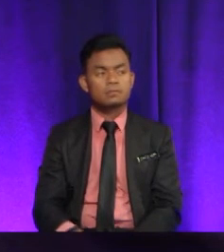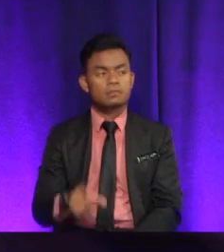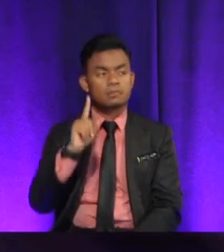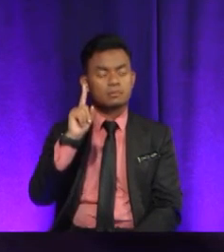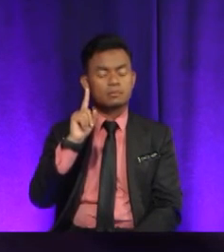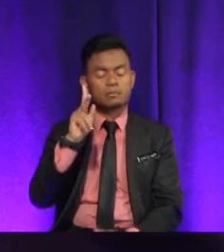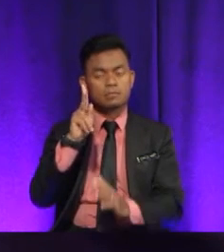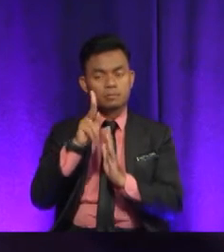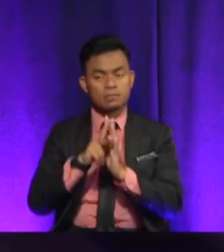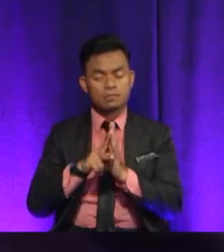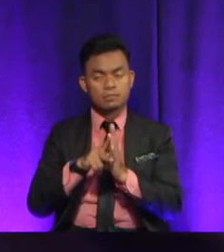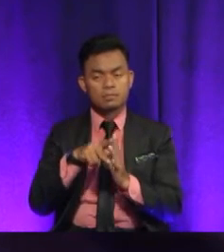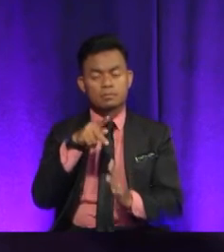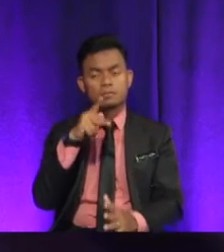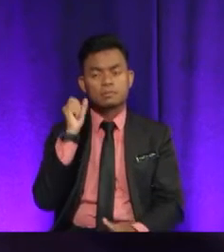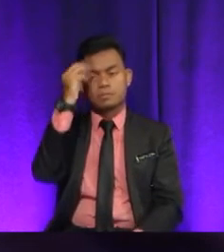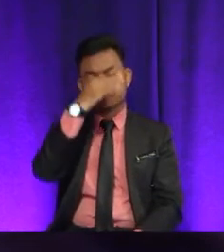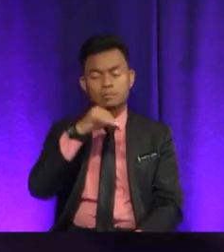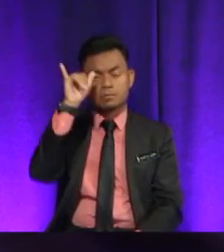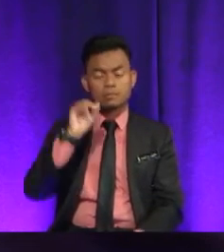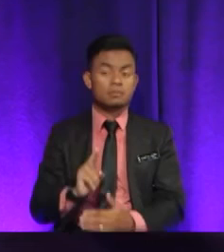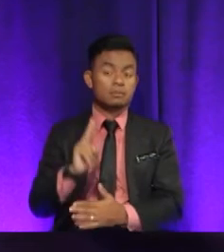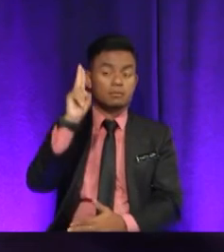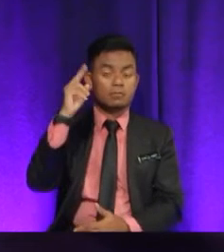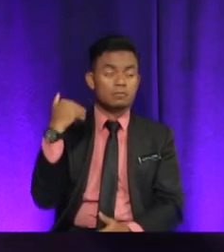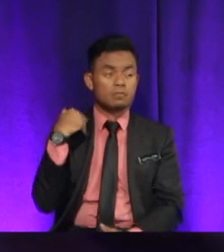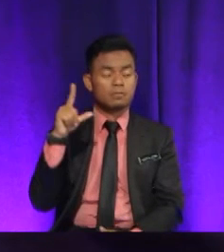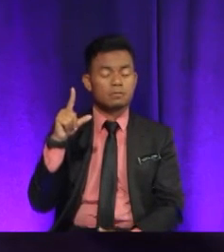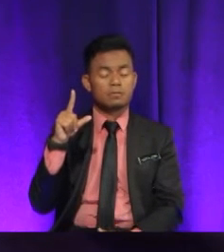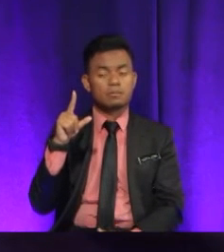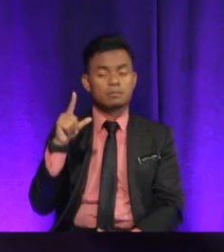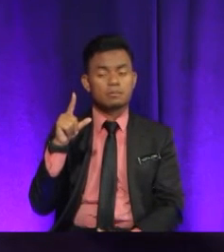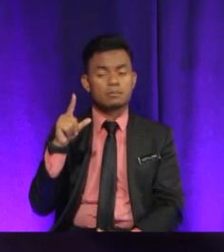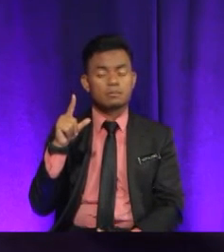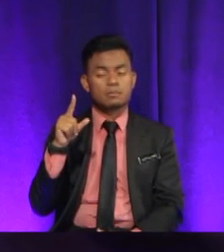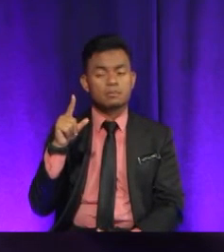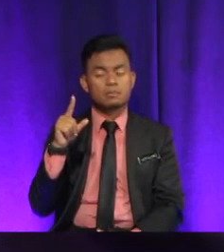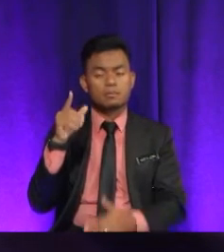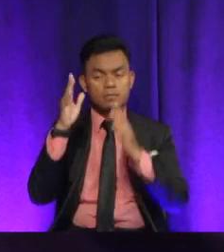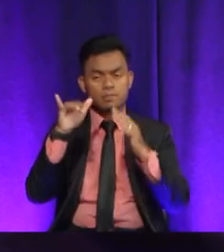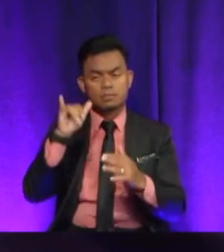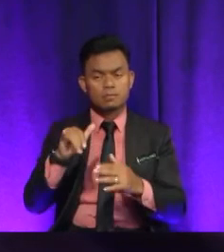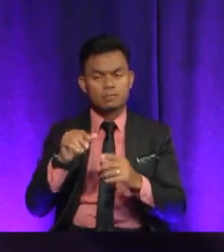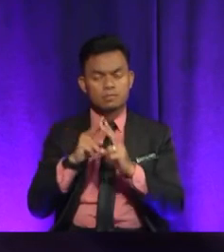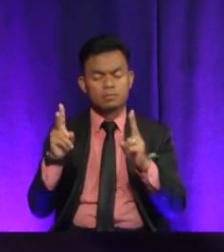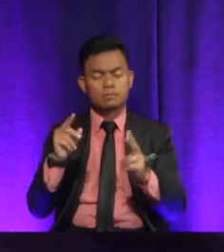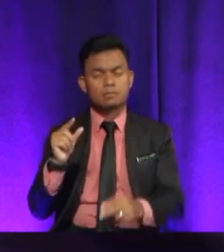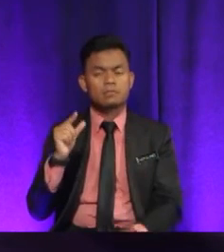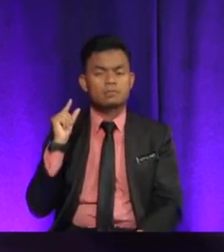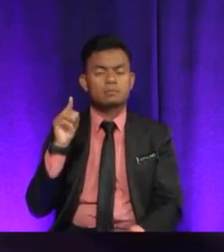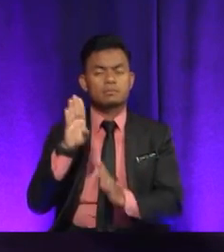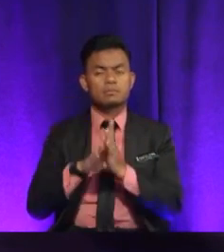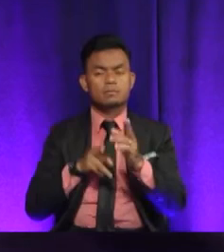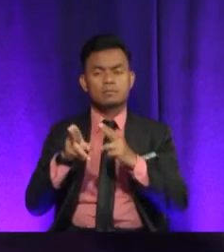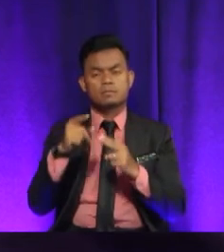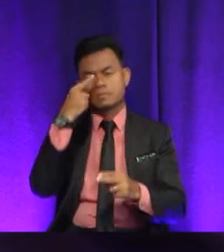kepribadian unggul pada watak menteri ialah beliau seorang gigi berusaha untuk mendapatkan sesuatu yaitu Air sebagai